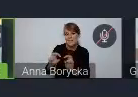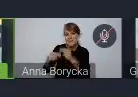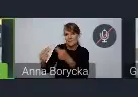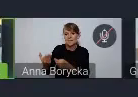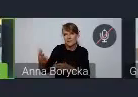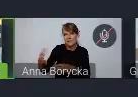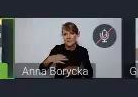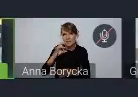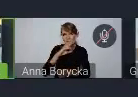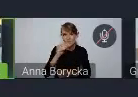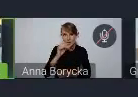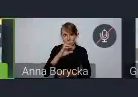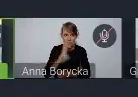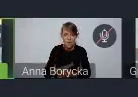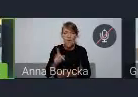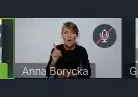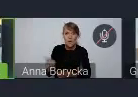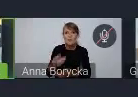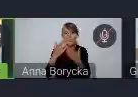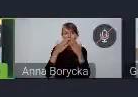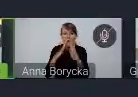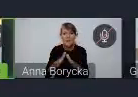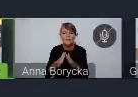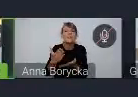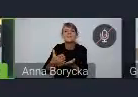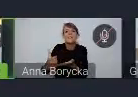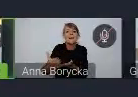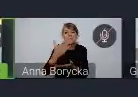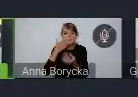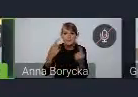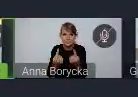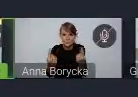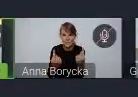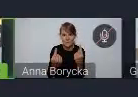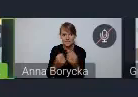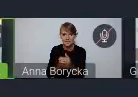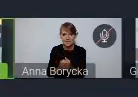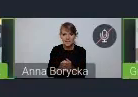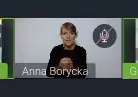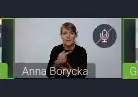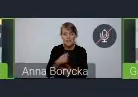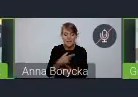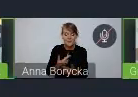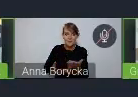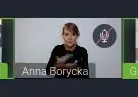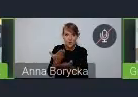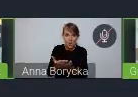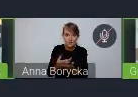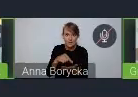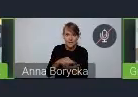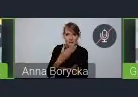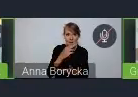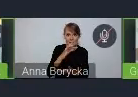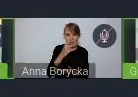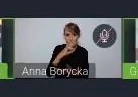Grzegorzowi, który pokaże, co się dzieje właśnie w tym momencie, kiedy taki wniosek merytoryczny trafia do